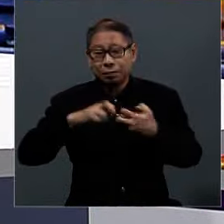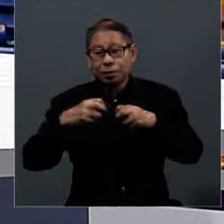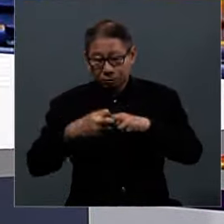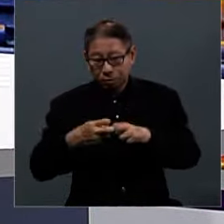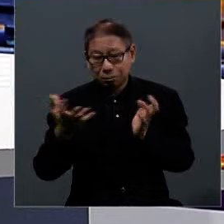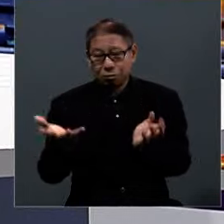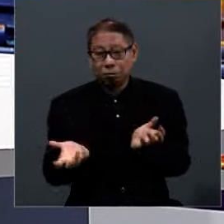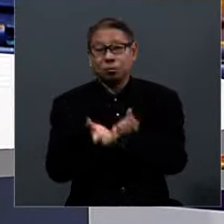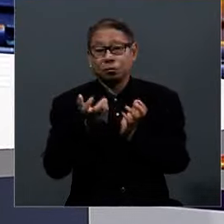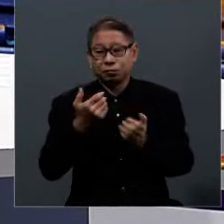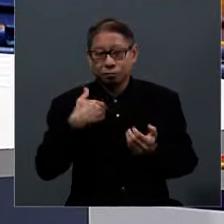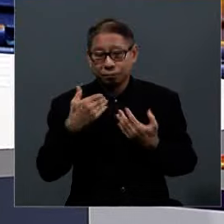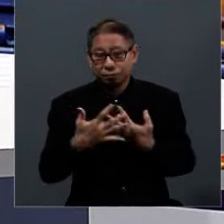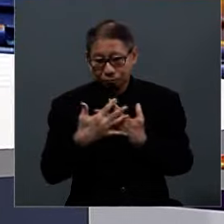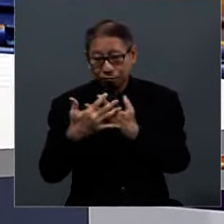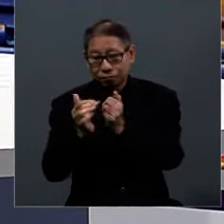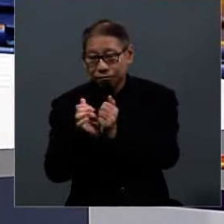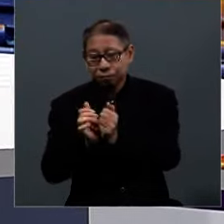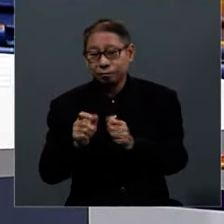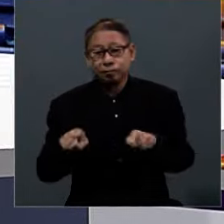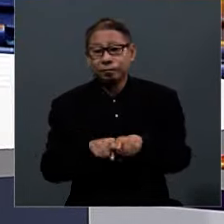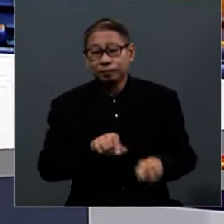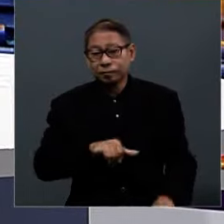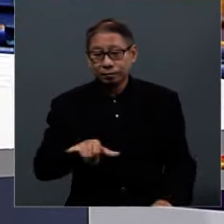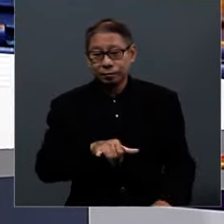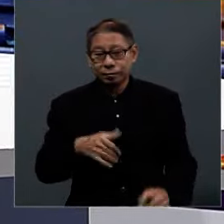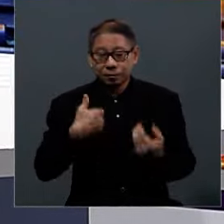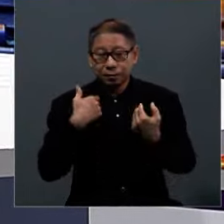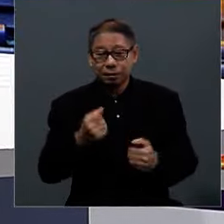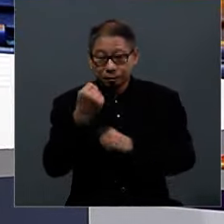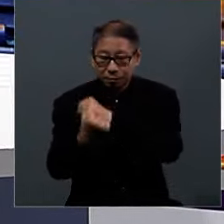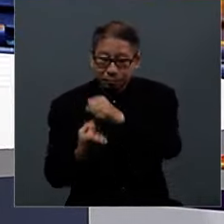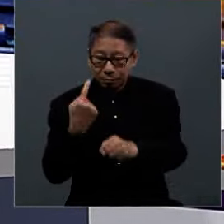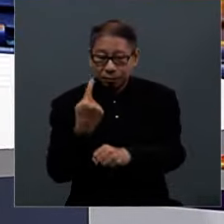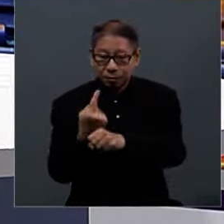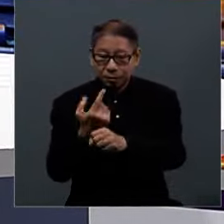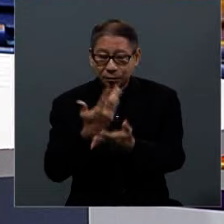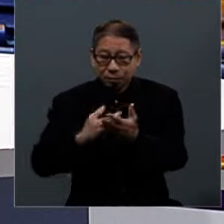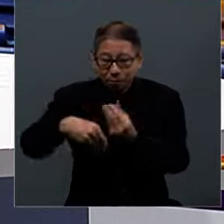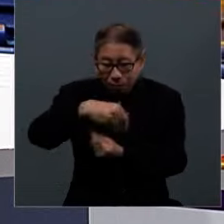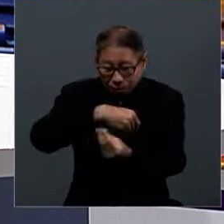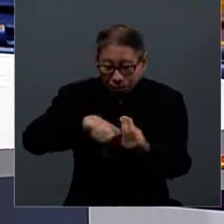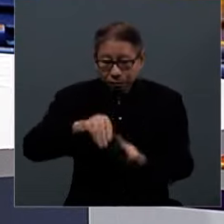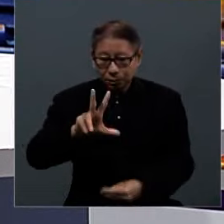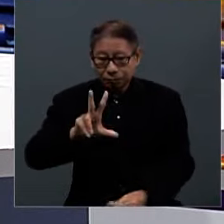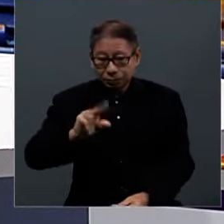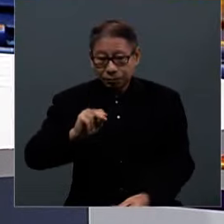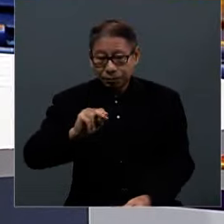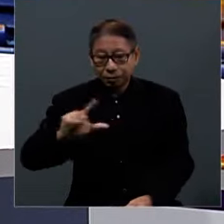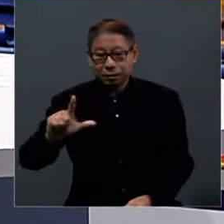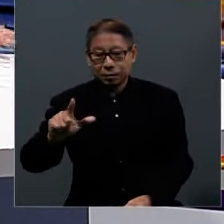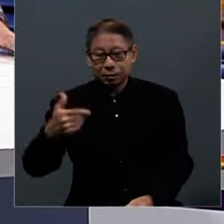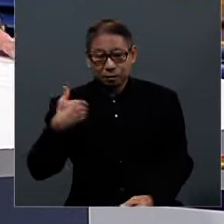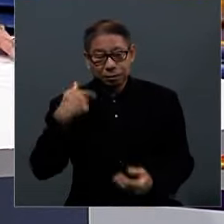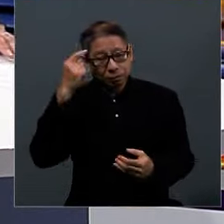หร่างแไปด้วยนั่นน่ะสินะฮะโอแต่ก็ 1ปีนี่เงินหมุนเวียน 30ล้านเลยนะฮะโอวงจรพวก